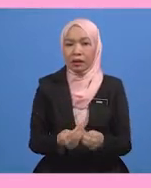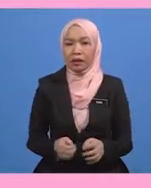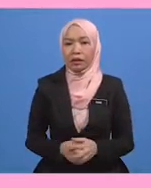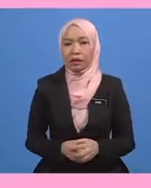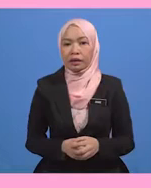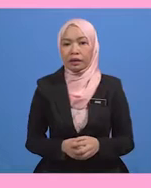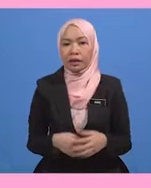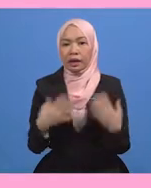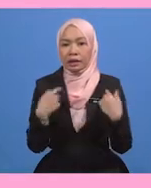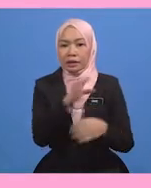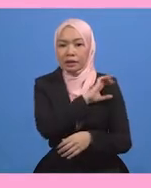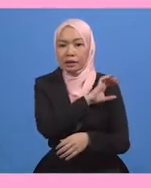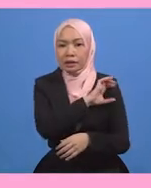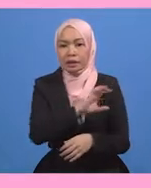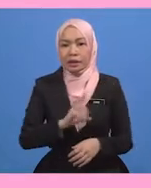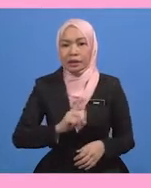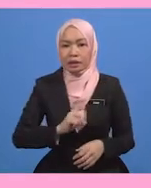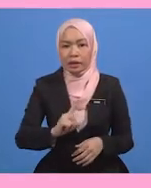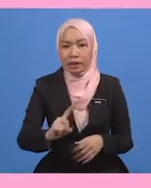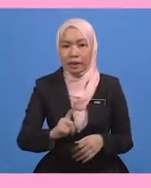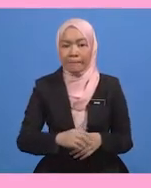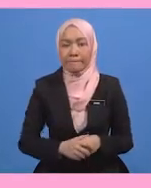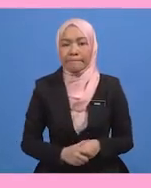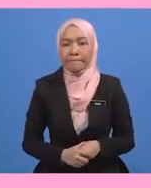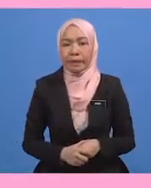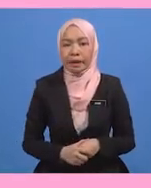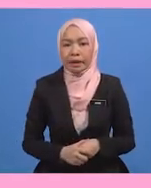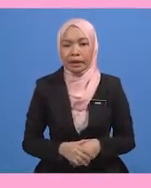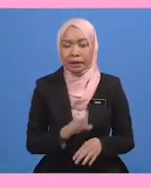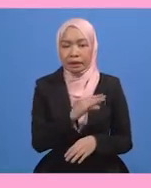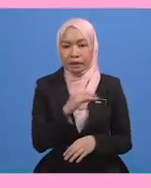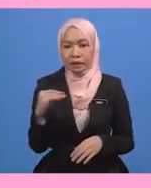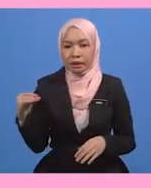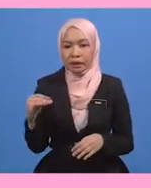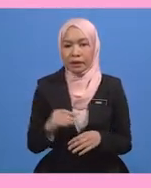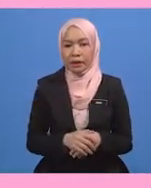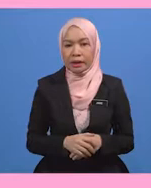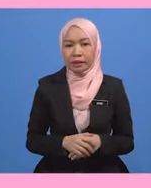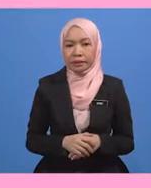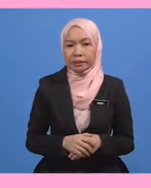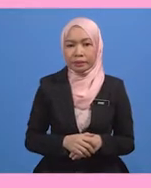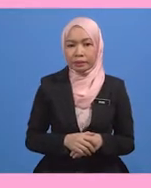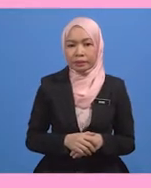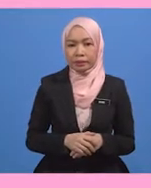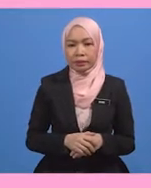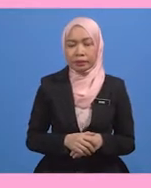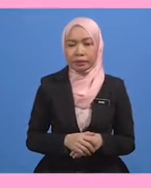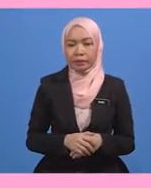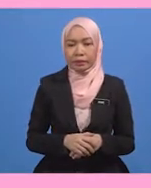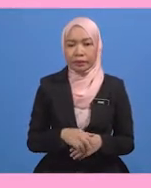iaitu Majalah Pedoman Masyarakat. Diikuti dengan penerbitan Majalah Menara,